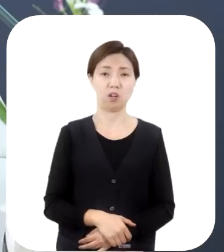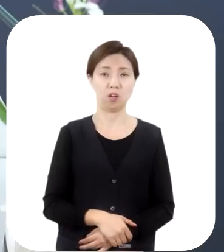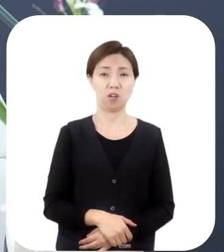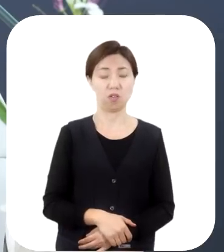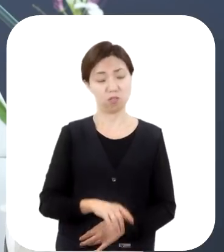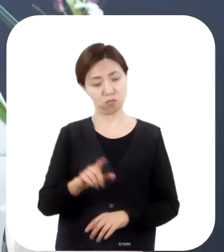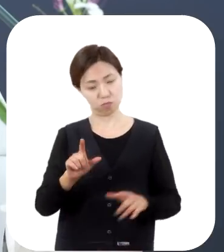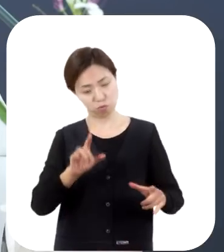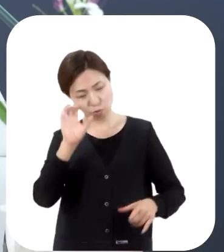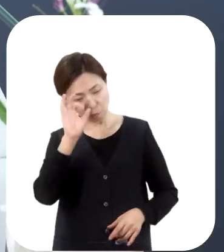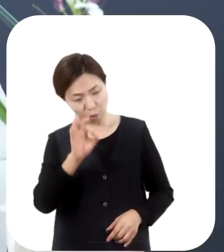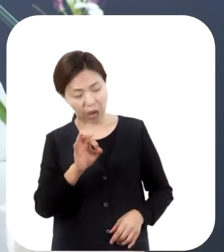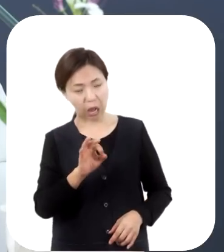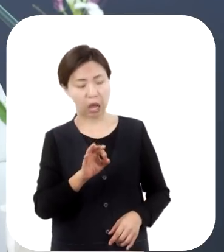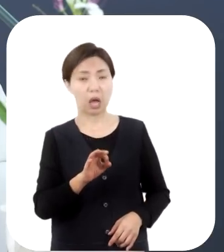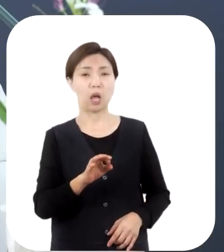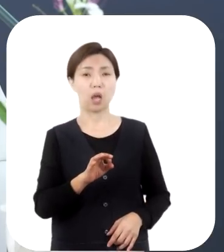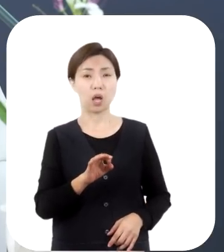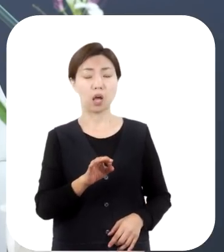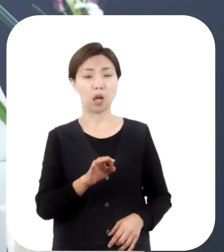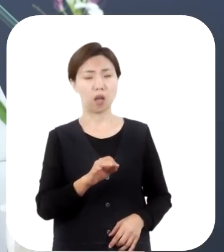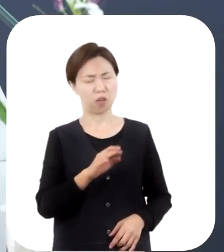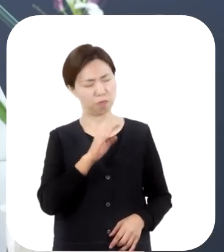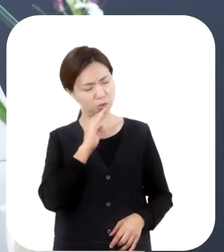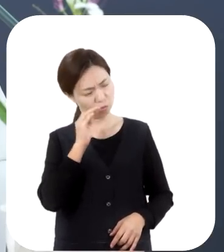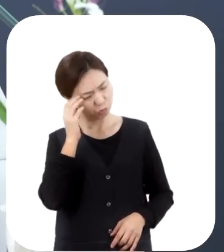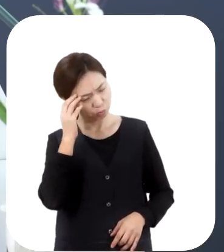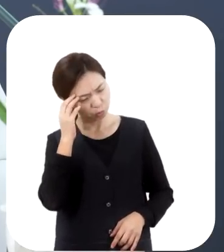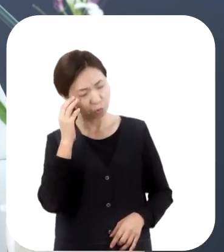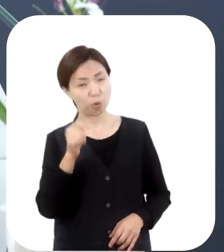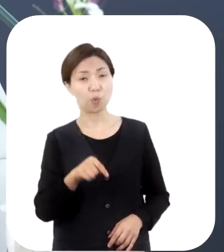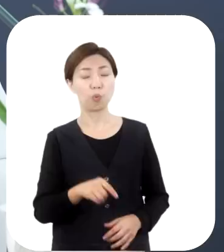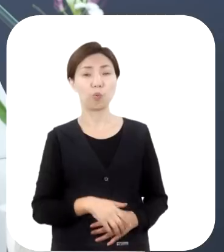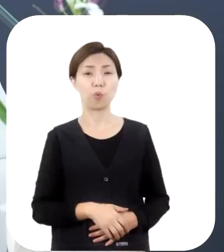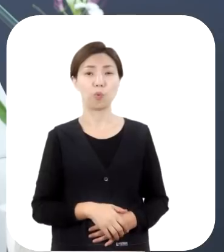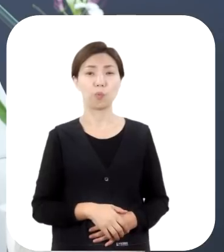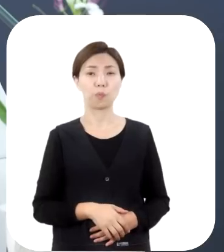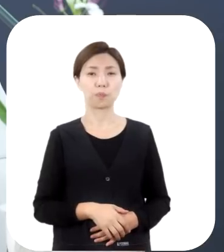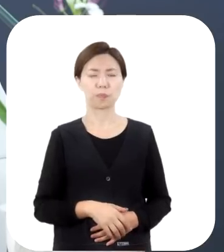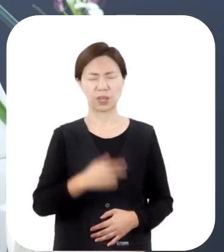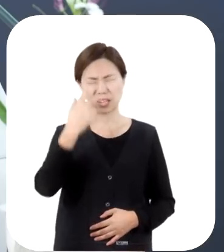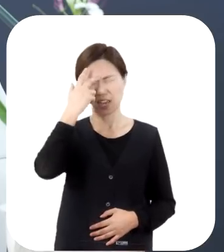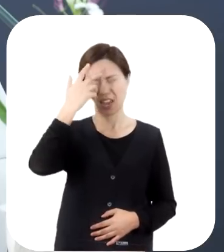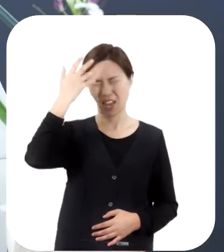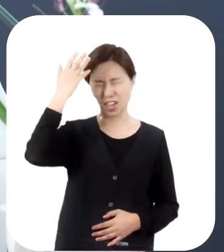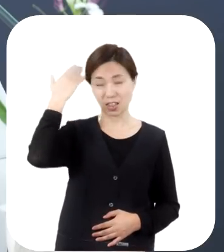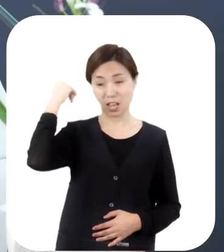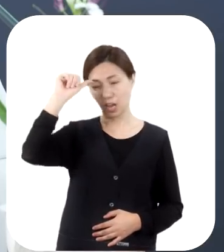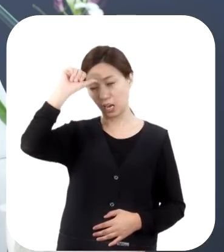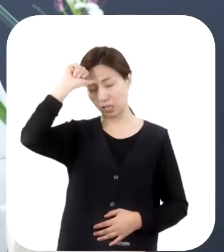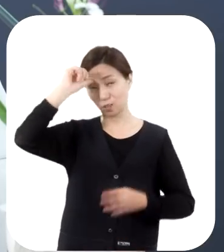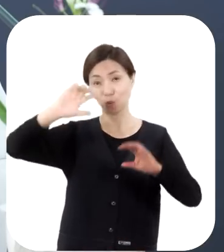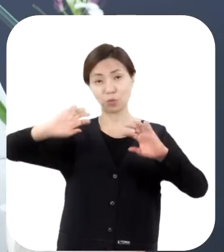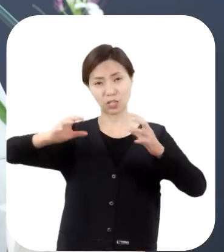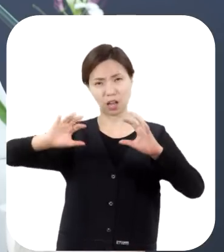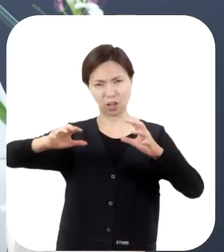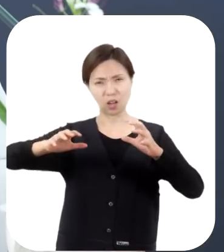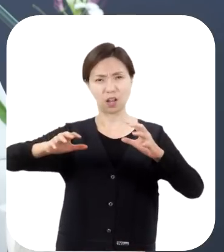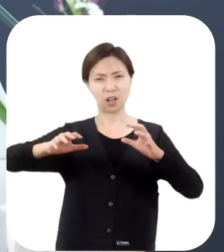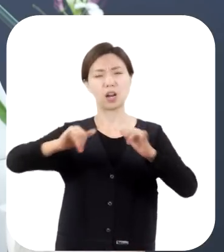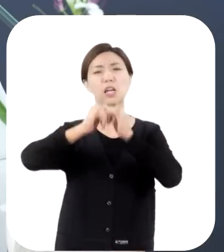버려버린다는 거예요. 그러니까 그것이 고통이죠. 그러니까 이제 그러한